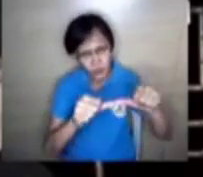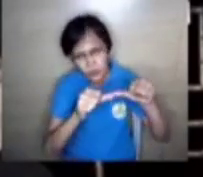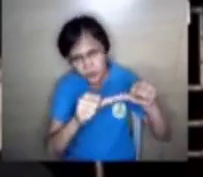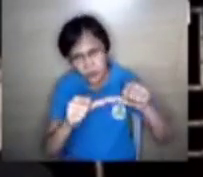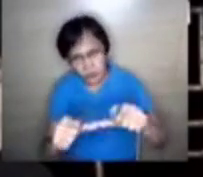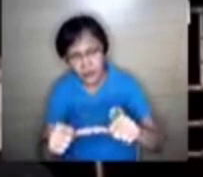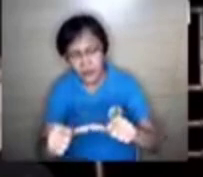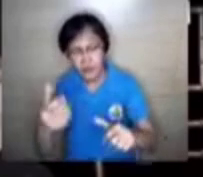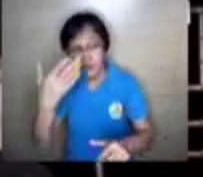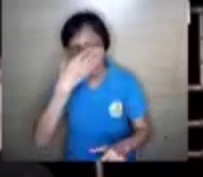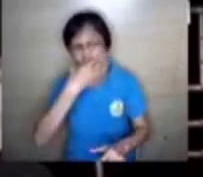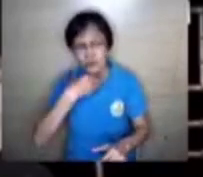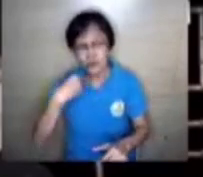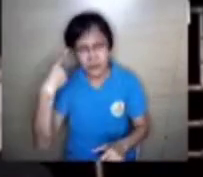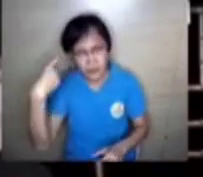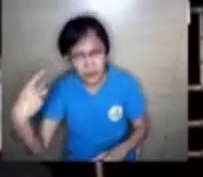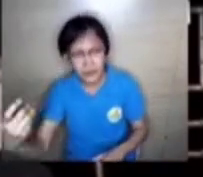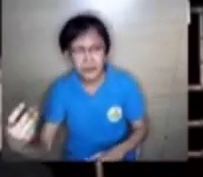magagandang nasimulan na.